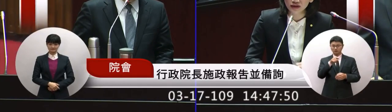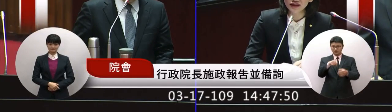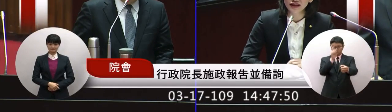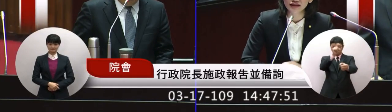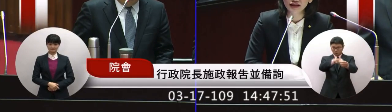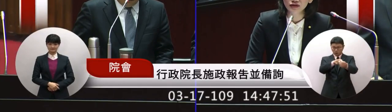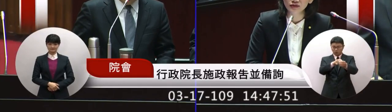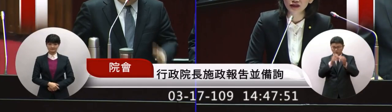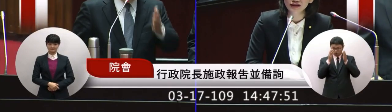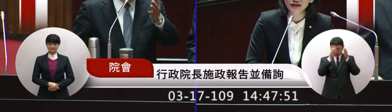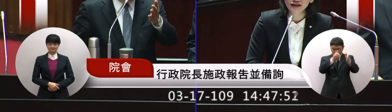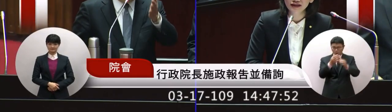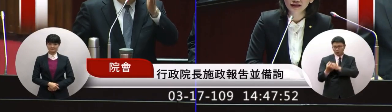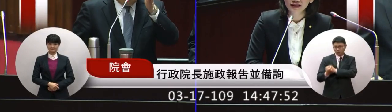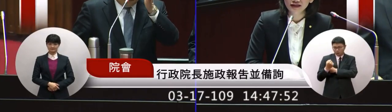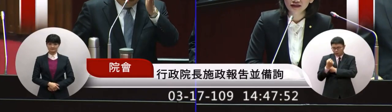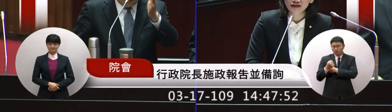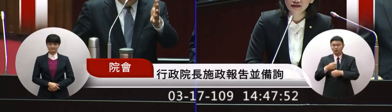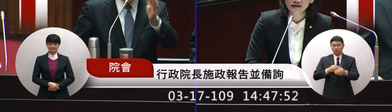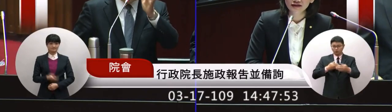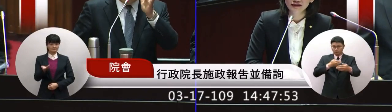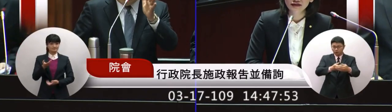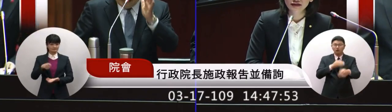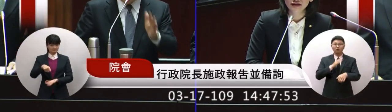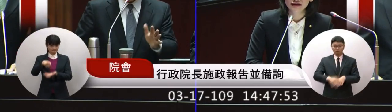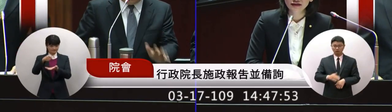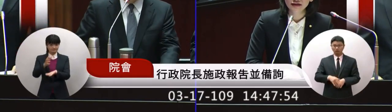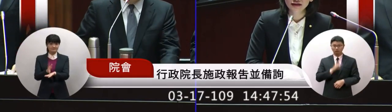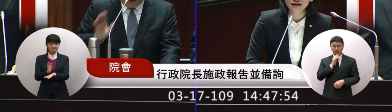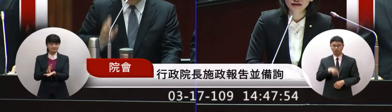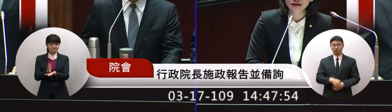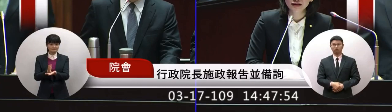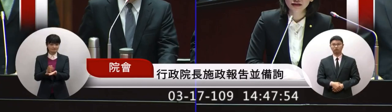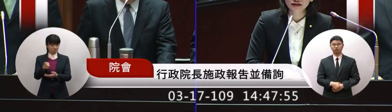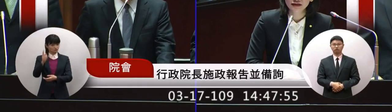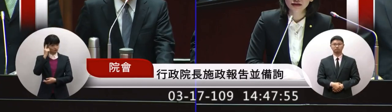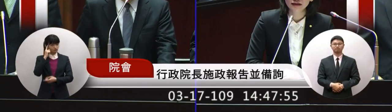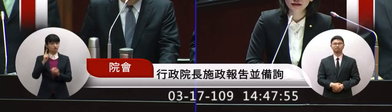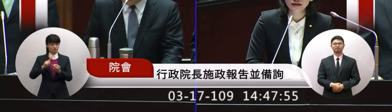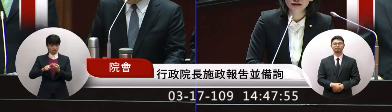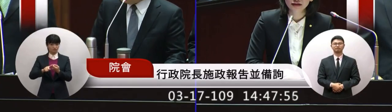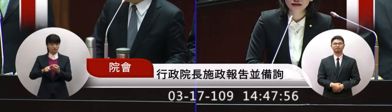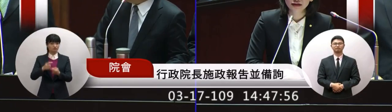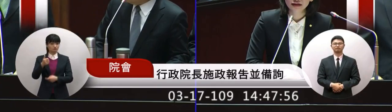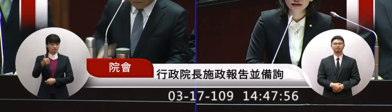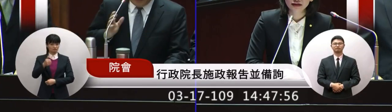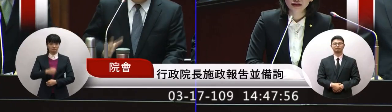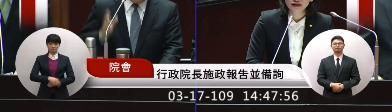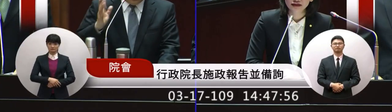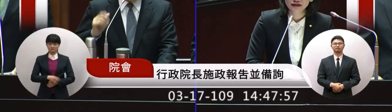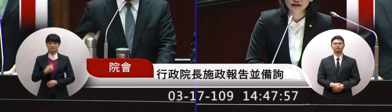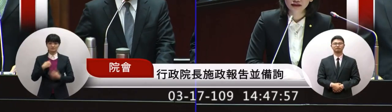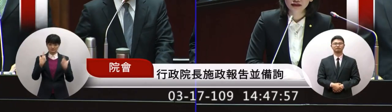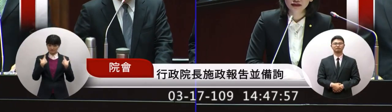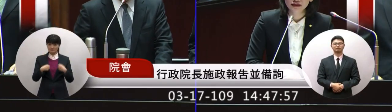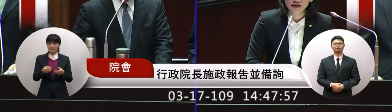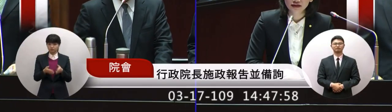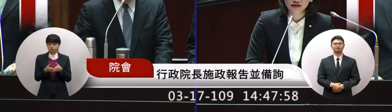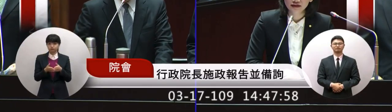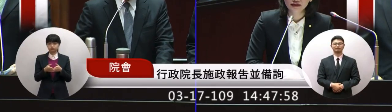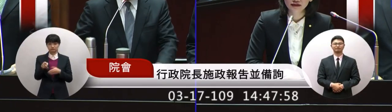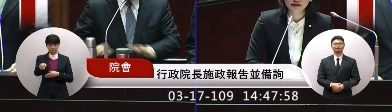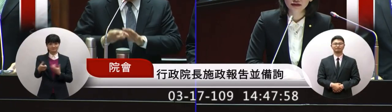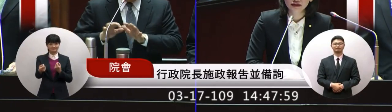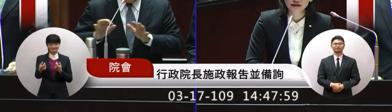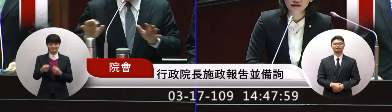向努力前进，对不对？ 刚才讲委员所讲的这样很有道理，我们觉得这本来就应该往这样来